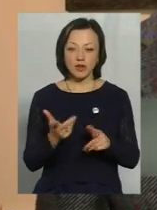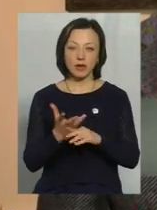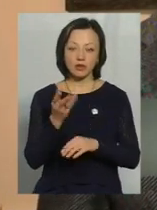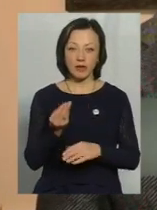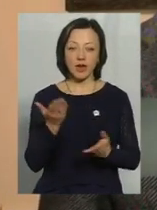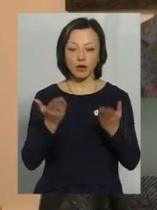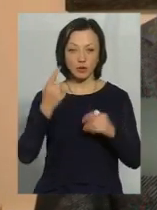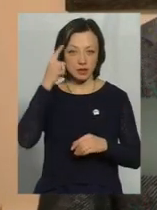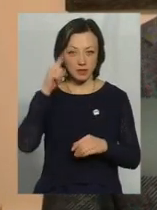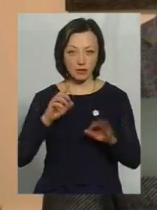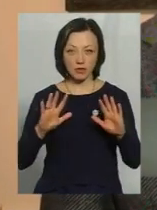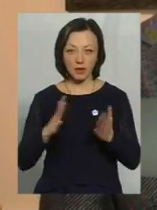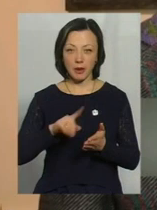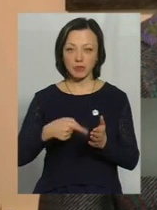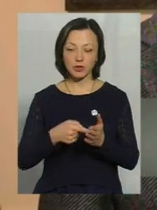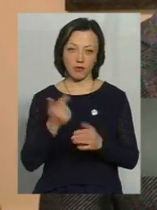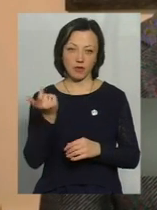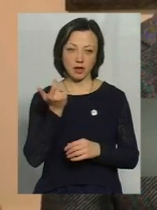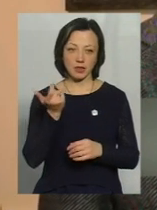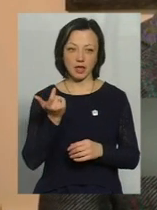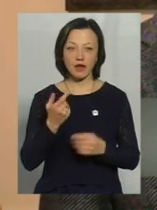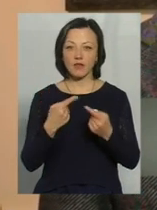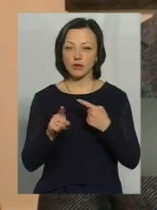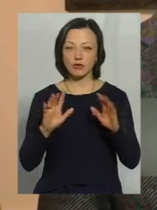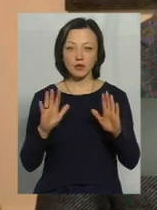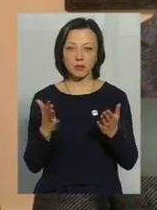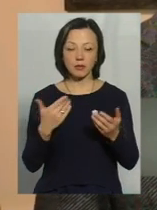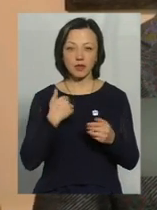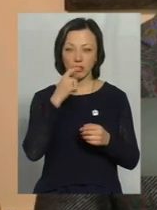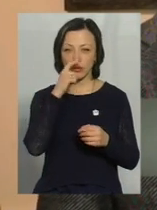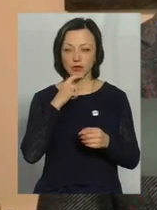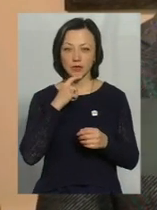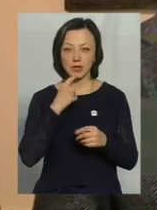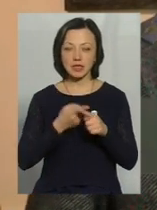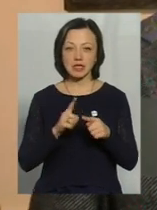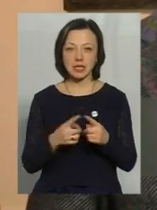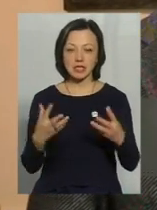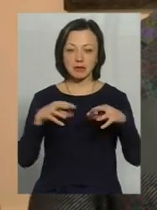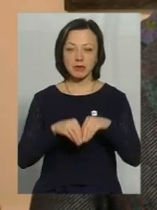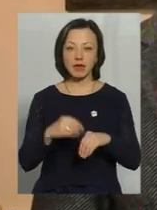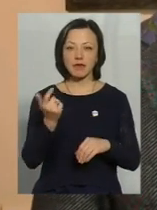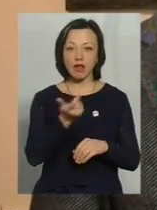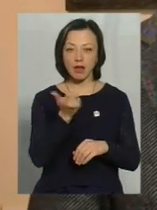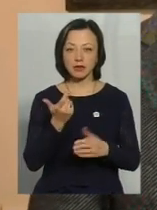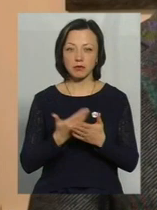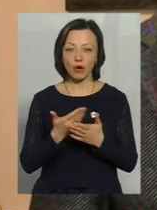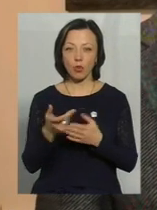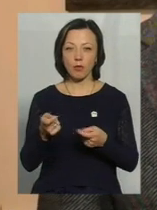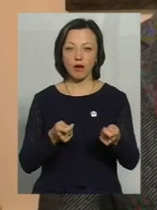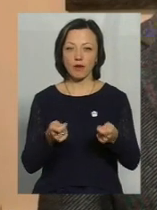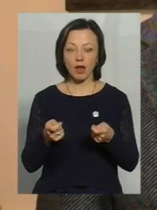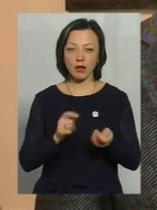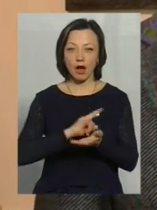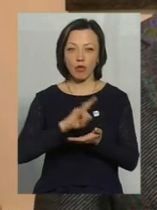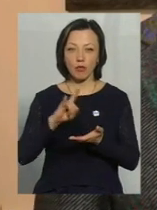що цей аеропорт є міської комунальної власності. В іншому випадку, тобто ми не розуміємо цих спільних власностей, коли, наприклад, управляє